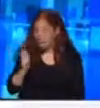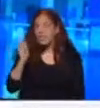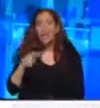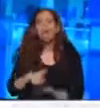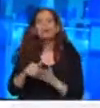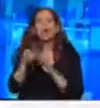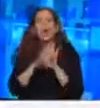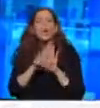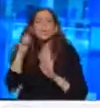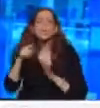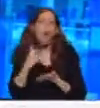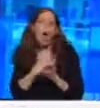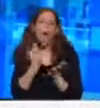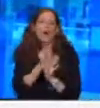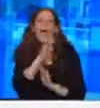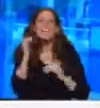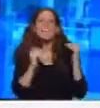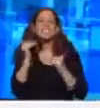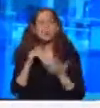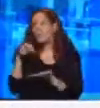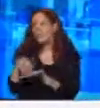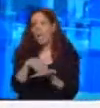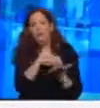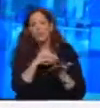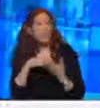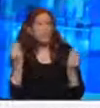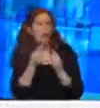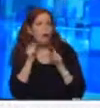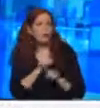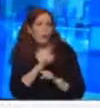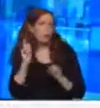להמשיך לחוקק, זו החלוקה, אין איזון בין הרשויות. לא